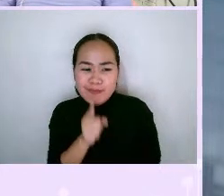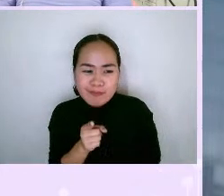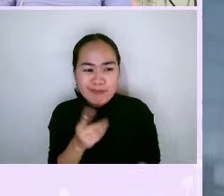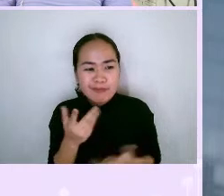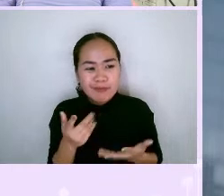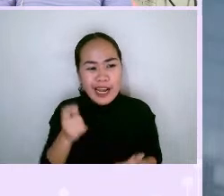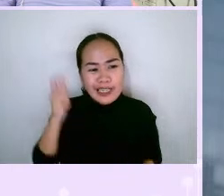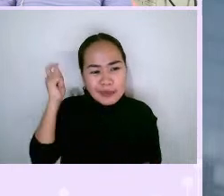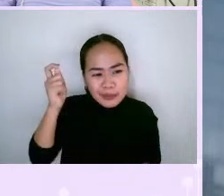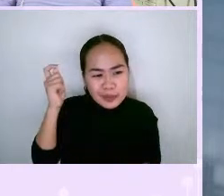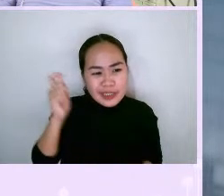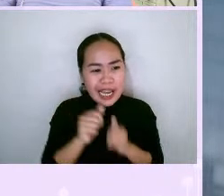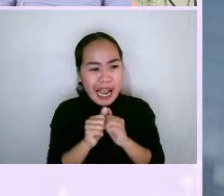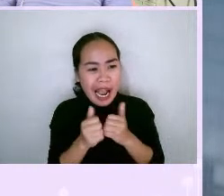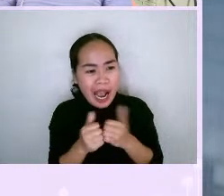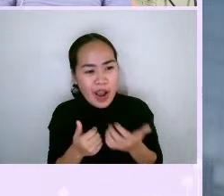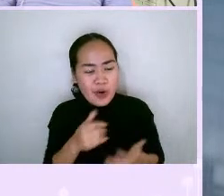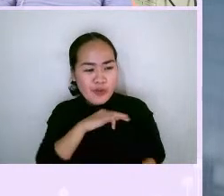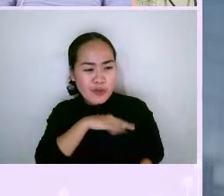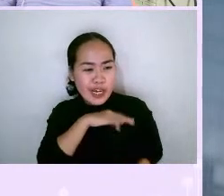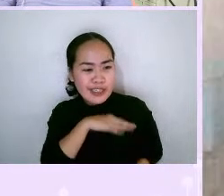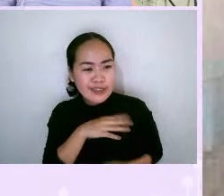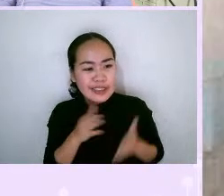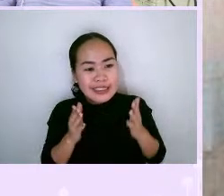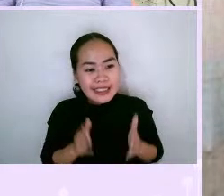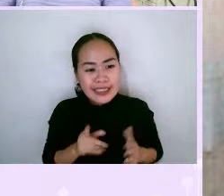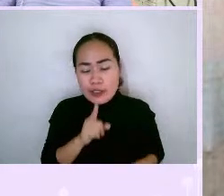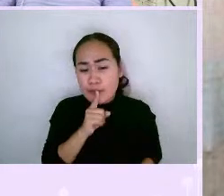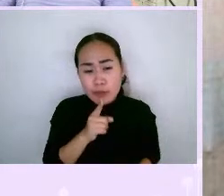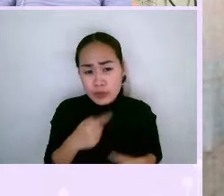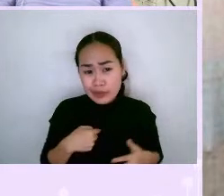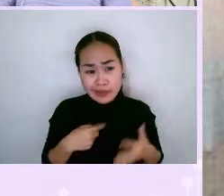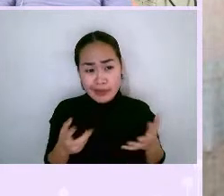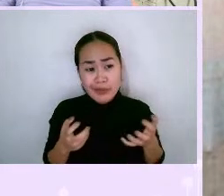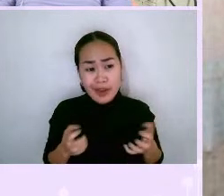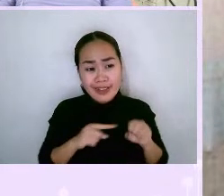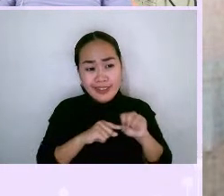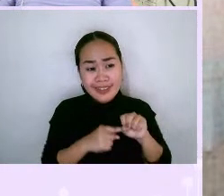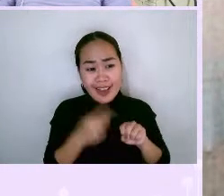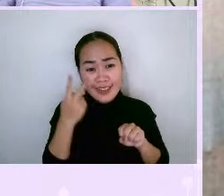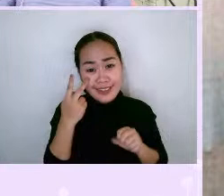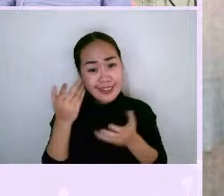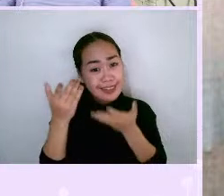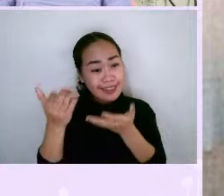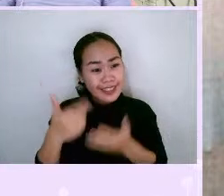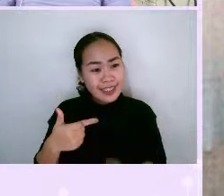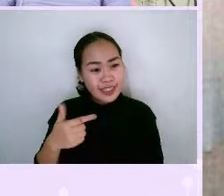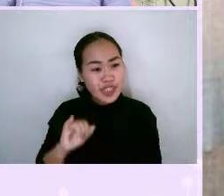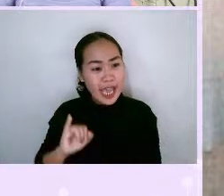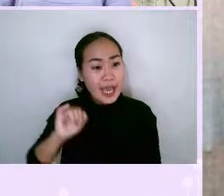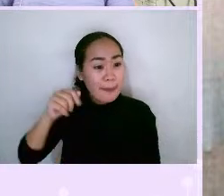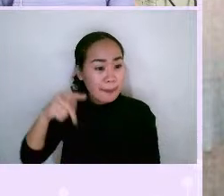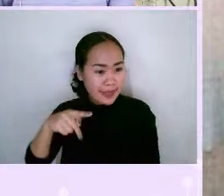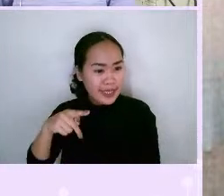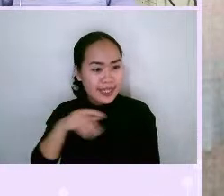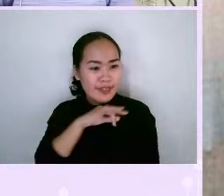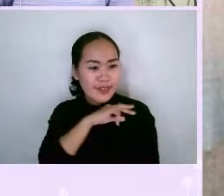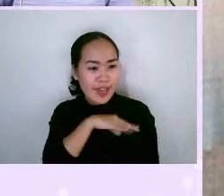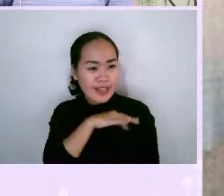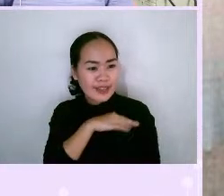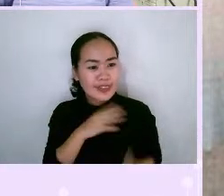testimonies ng ating beneficiaries. And I would like to start po with our GIP beneficiary. Next slide,